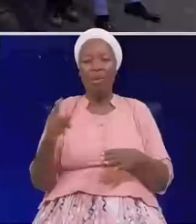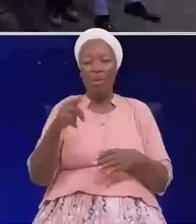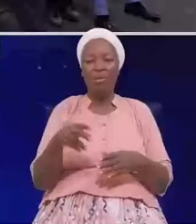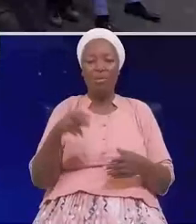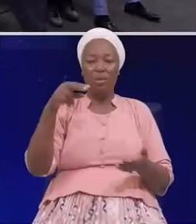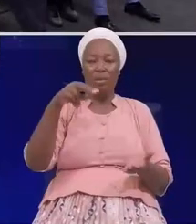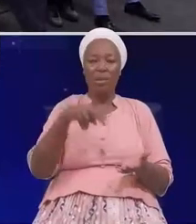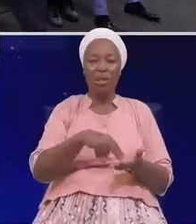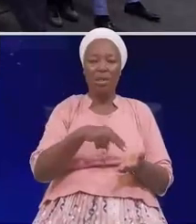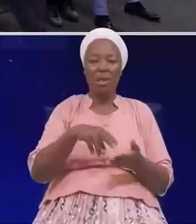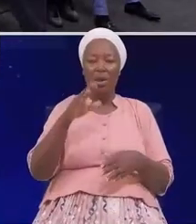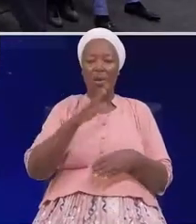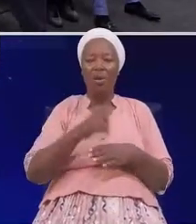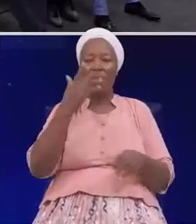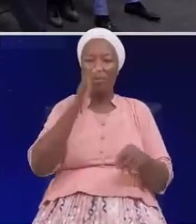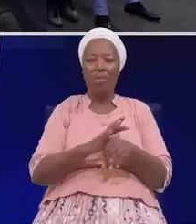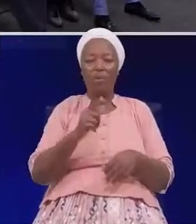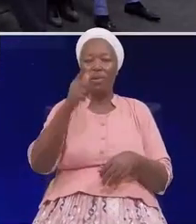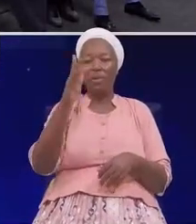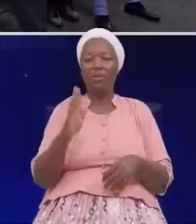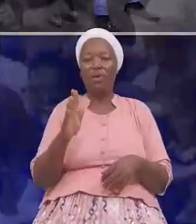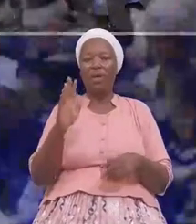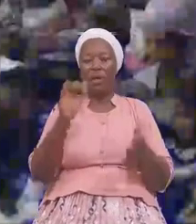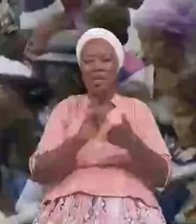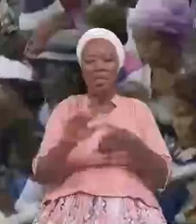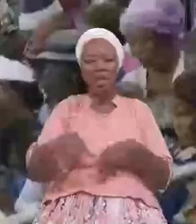Tu tiens sur les promesses de Dieu que quiconque